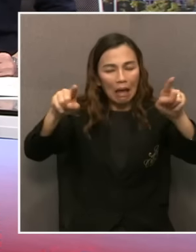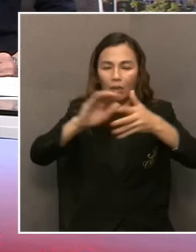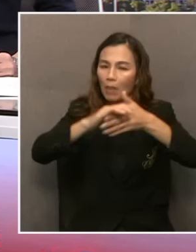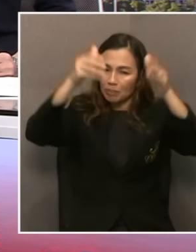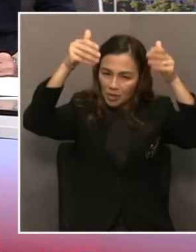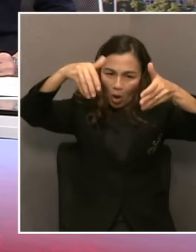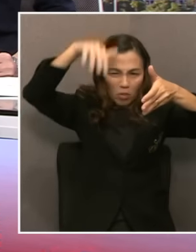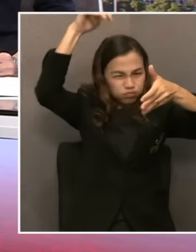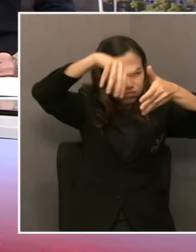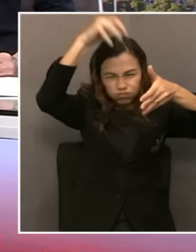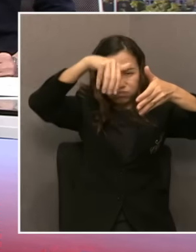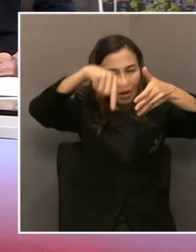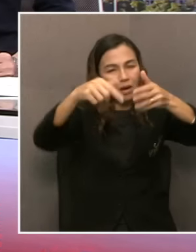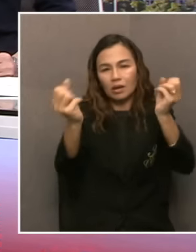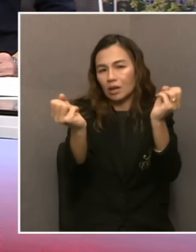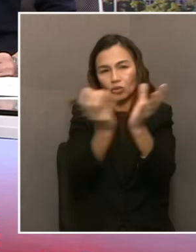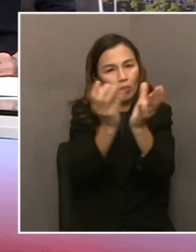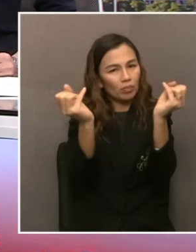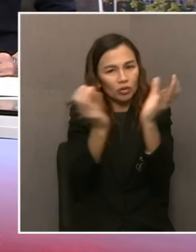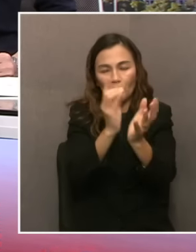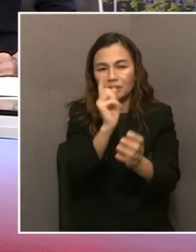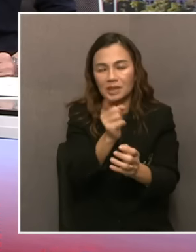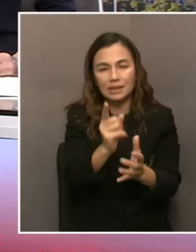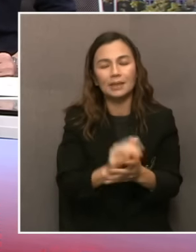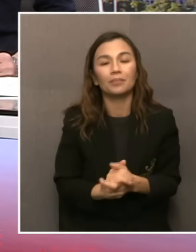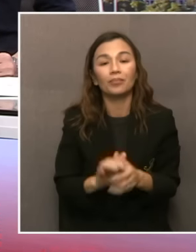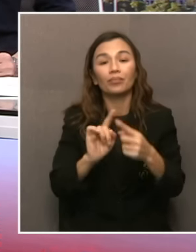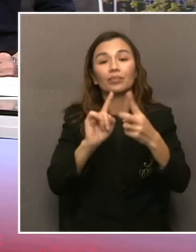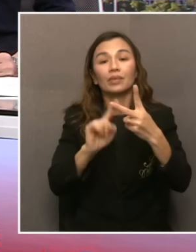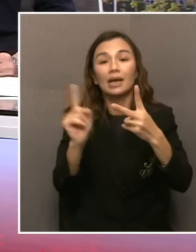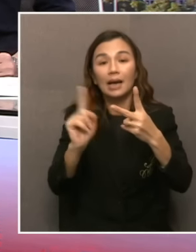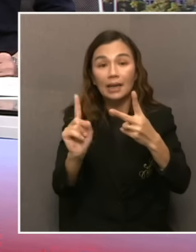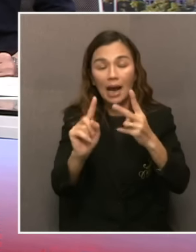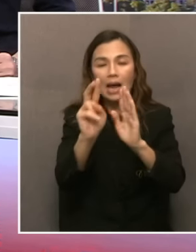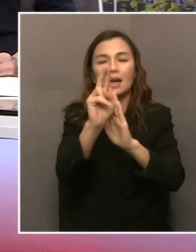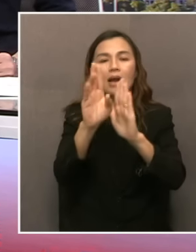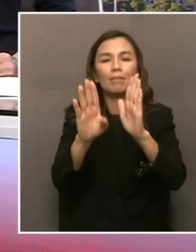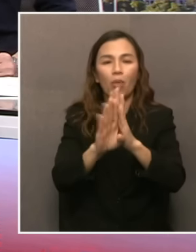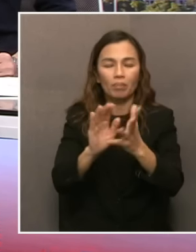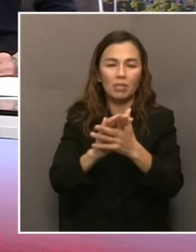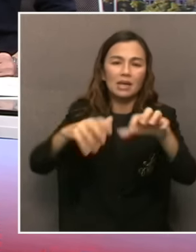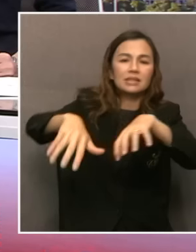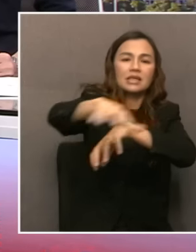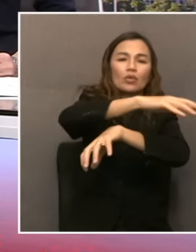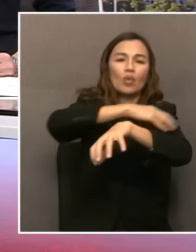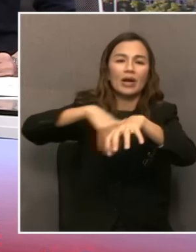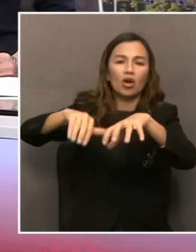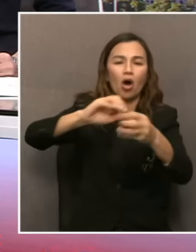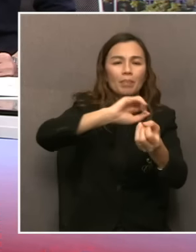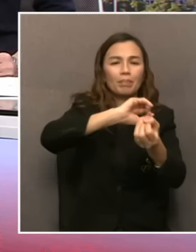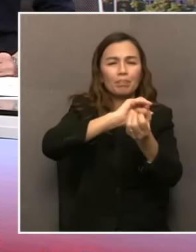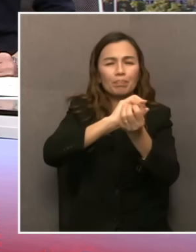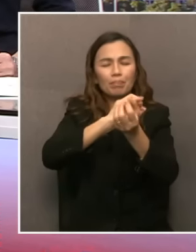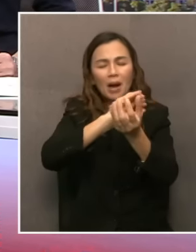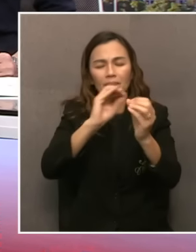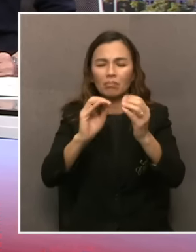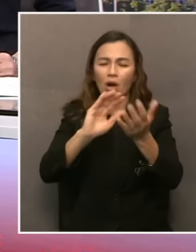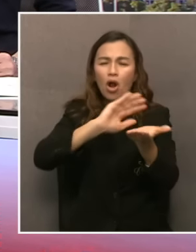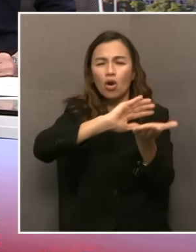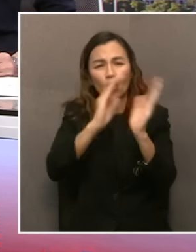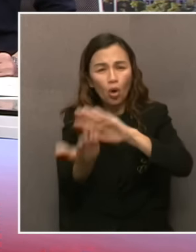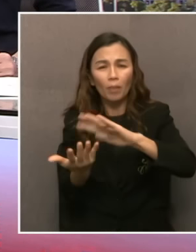ายพื้นที่เนี่ยกระทบอย่างหนักเลยนะคะรวมถึงอีกหนึ่งเรื่องก็คือระบบนิเวศที่เสียหายไปนะคะความหลากหลายทางชีวภาพ